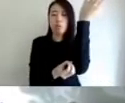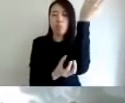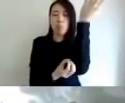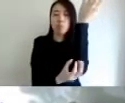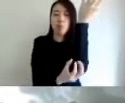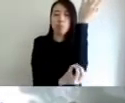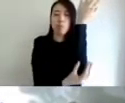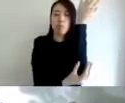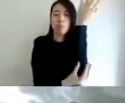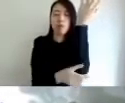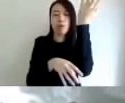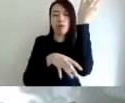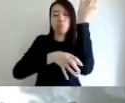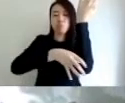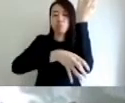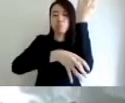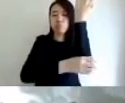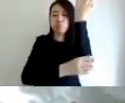係有一個